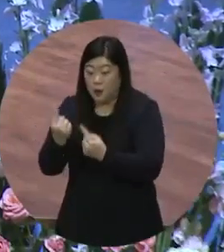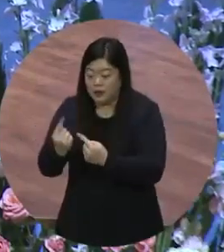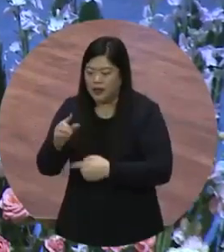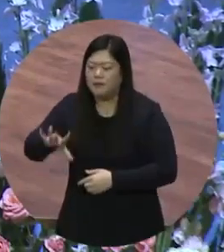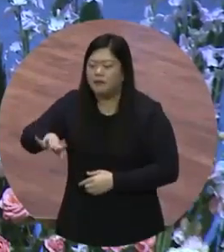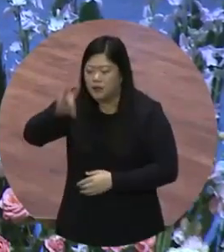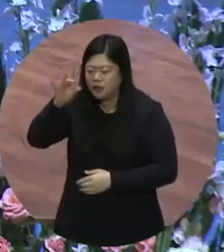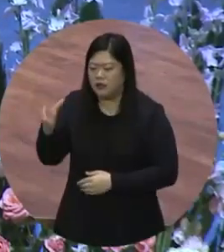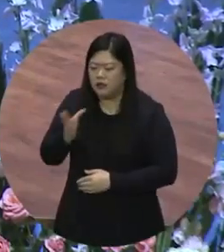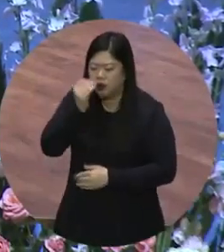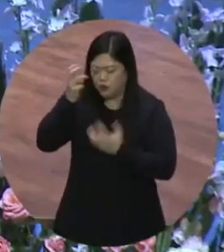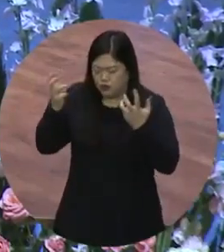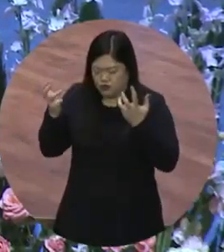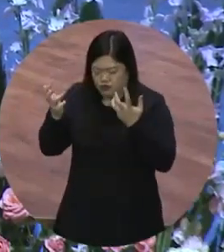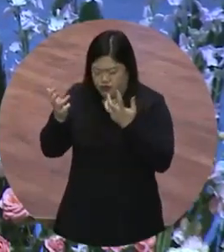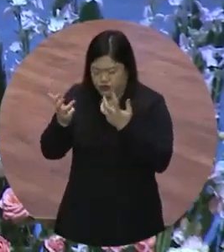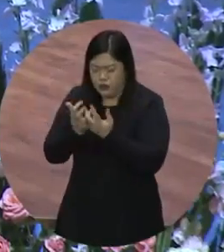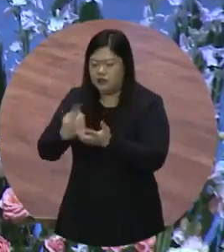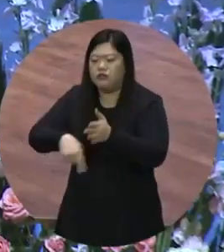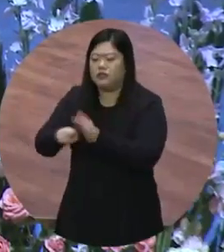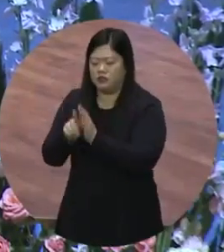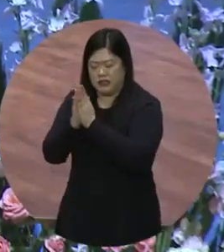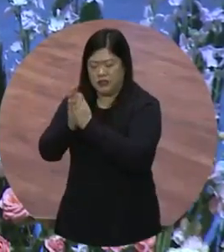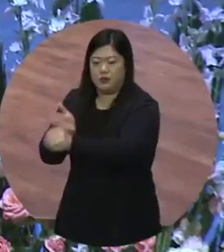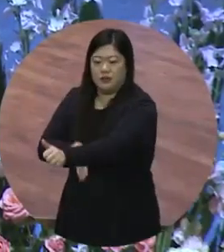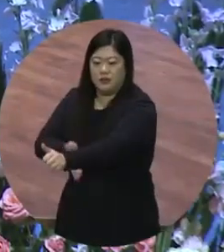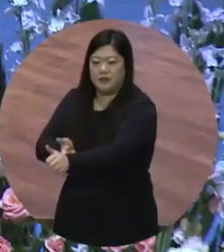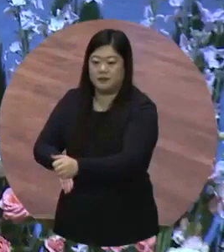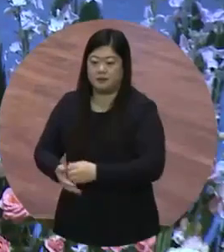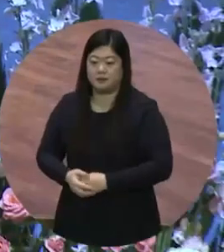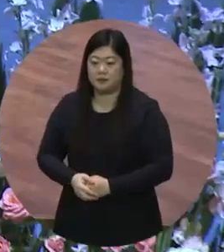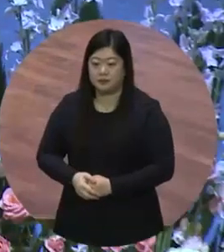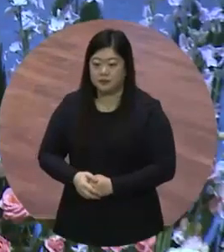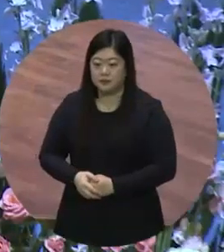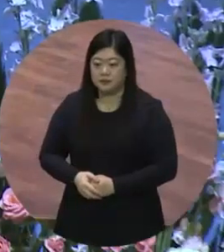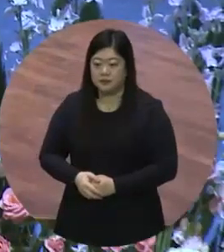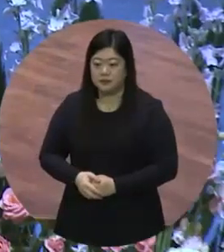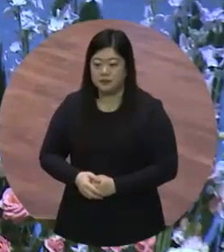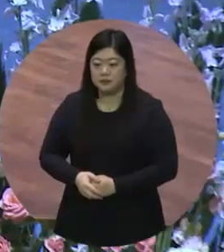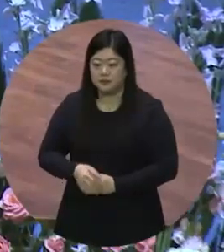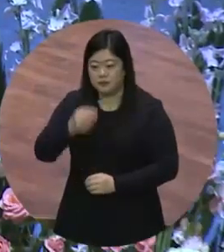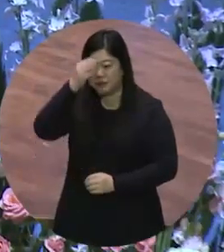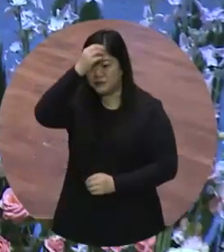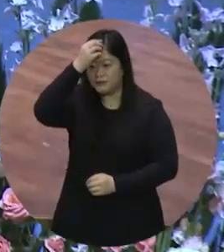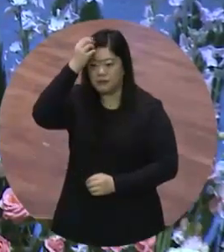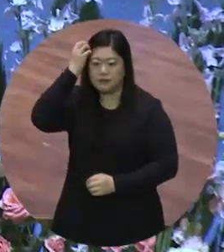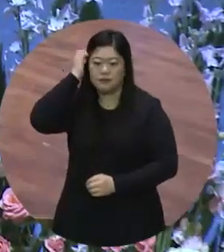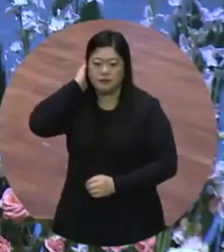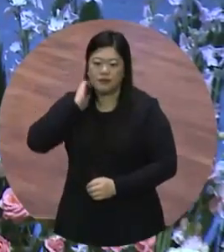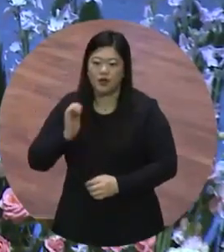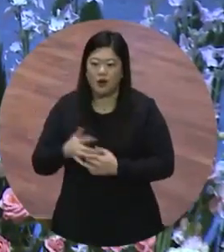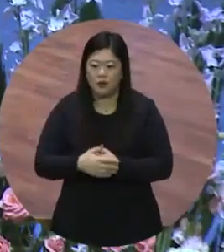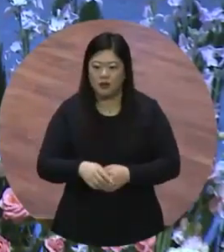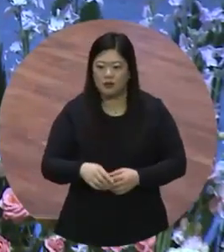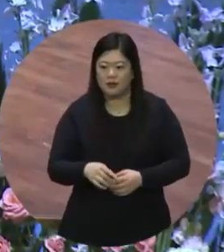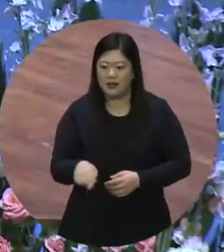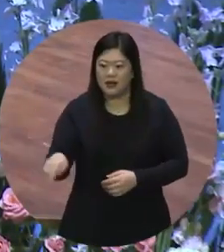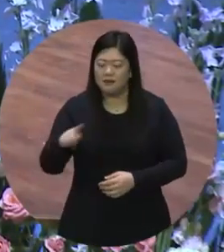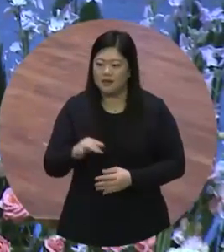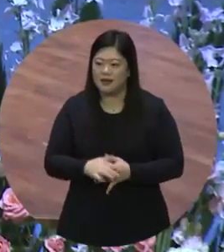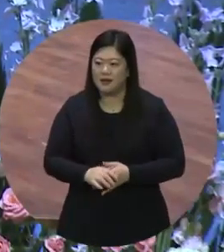주옵소서. 성령이 힘 나에게 힘을 주옵소서. 현찰이 힘주는 게 아니고 성령이 힘을